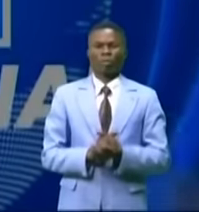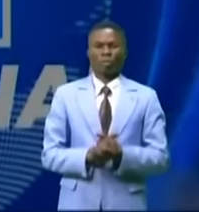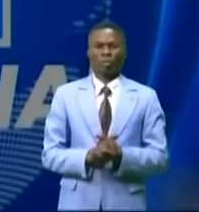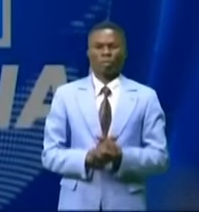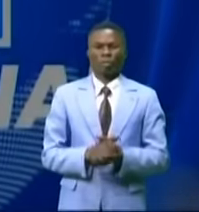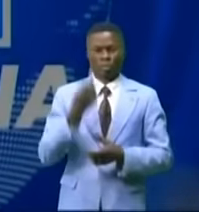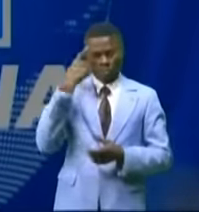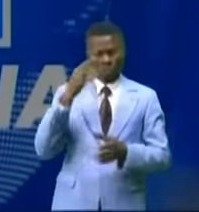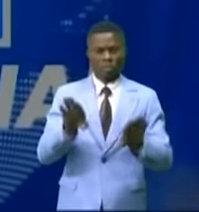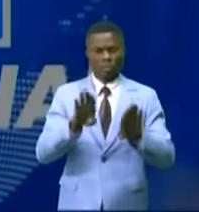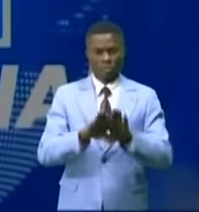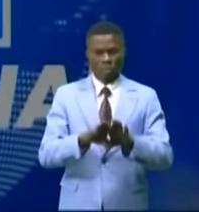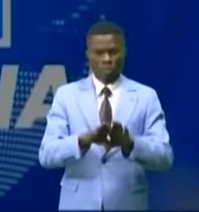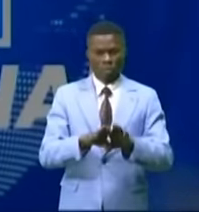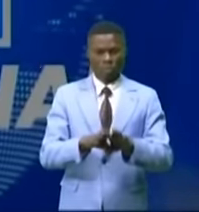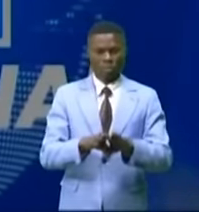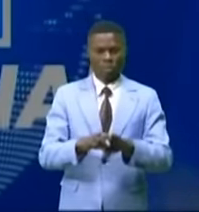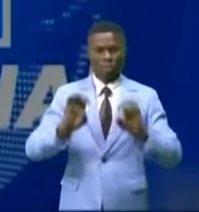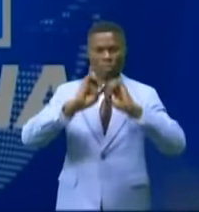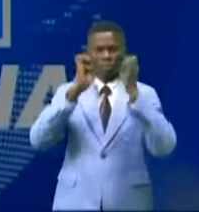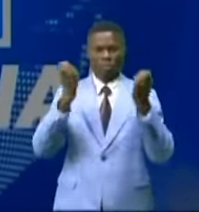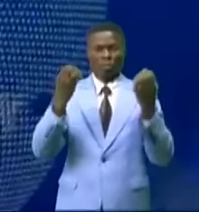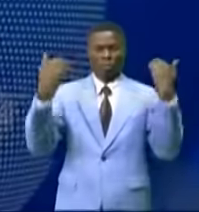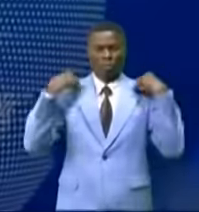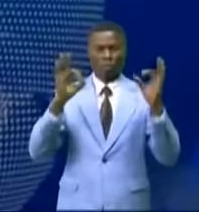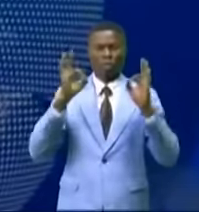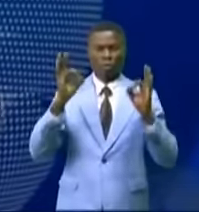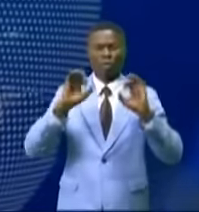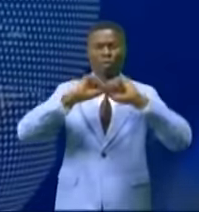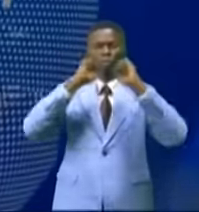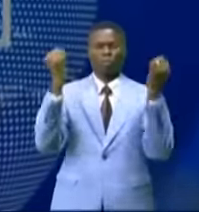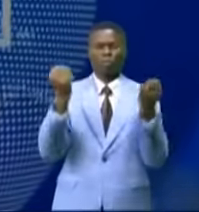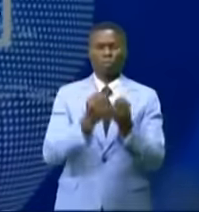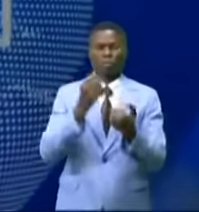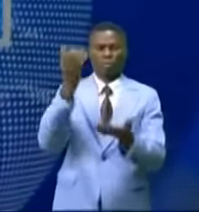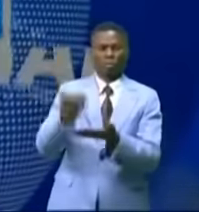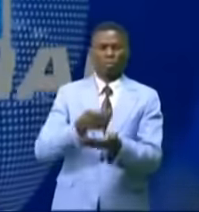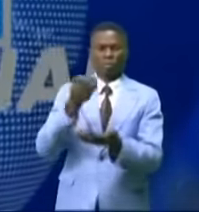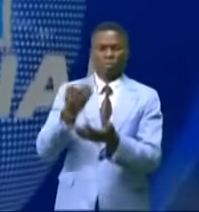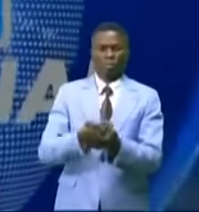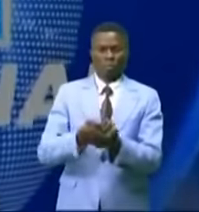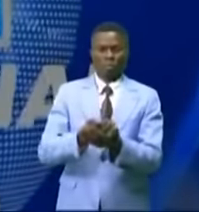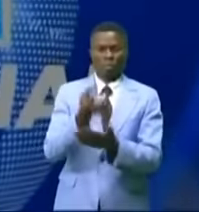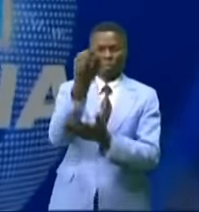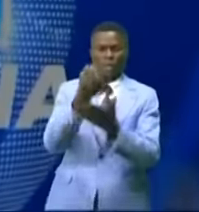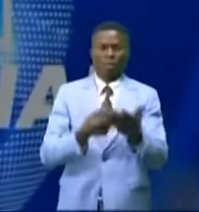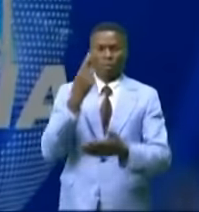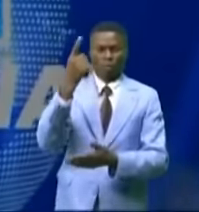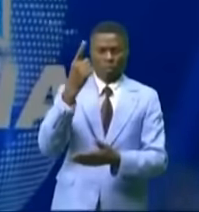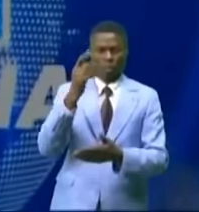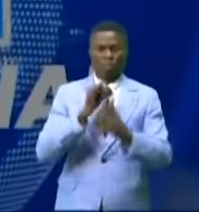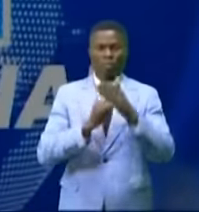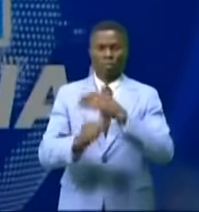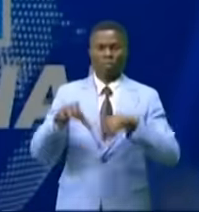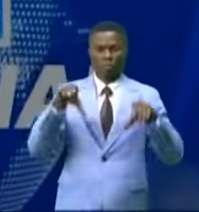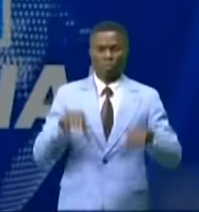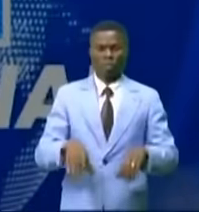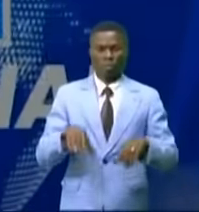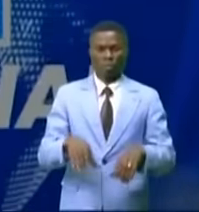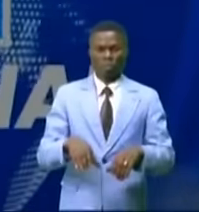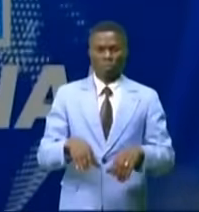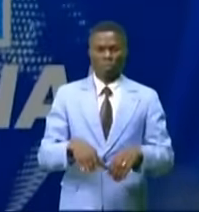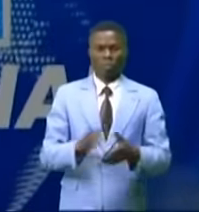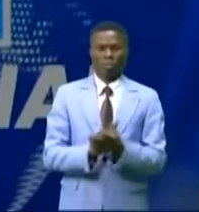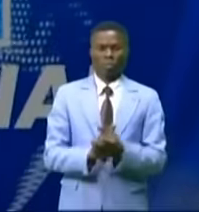Et pour terminer, une nouvelle équipe à la tête de la société d'exploitation du guichet unique intégral en RDC,